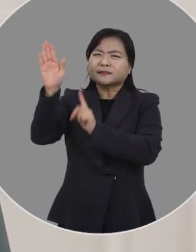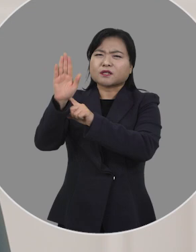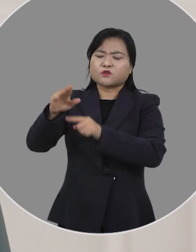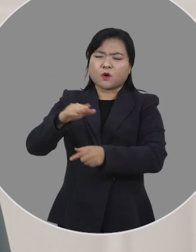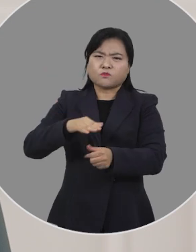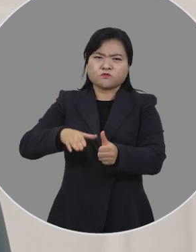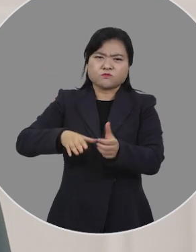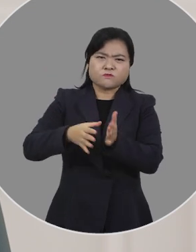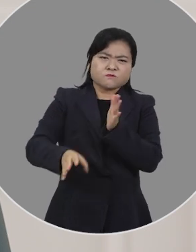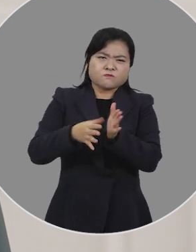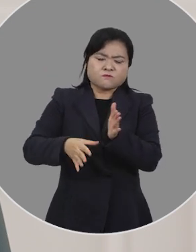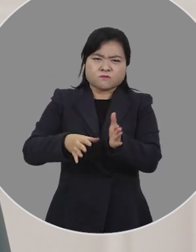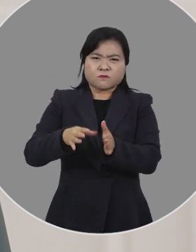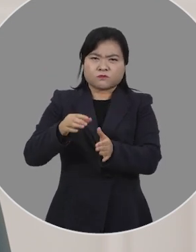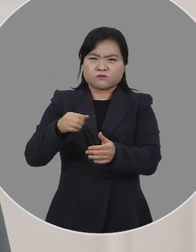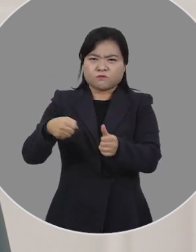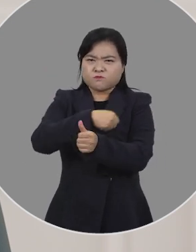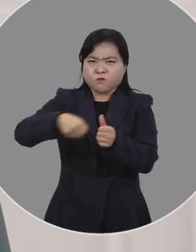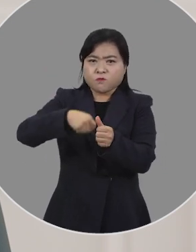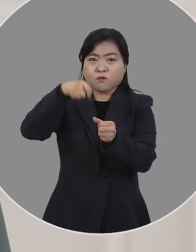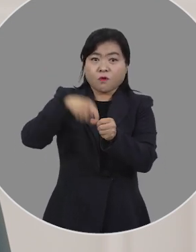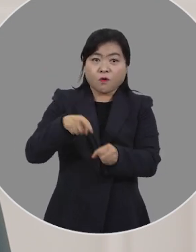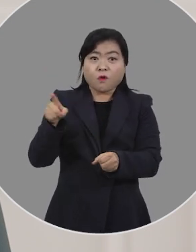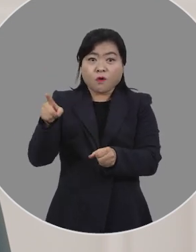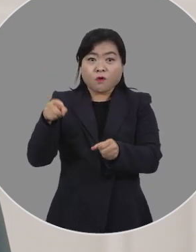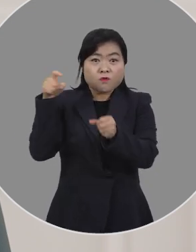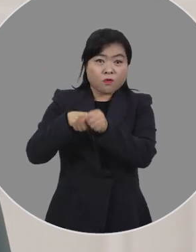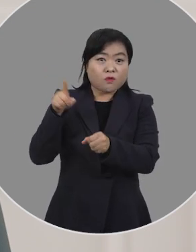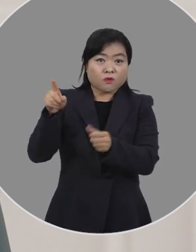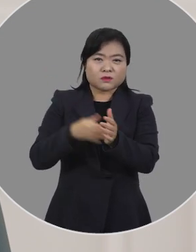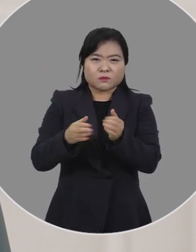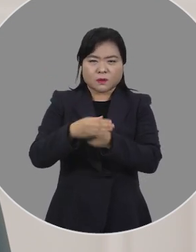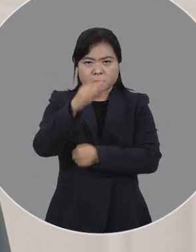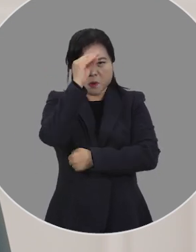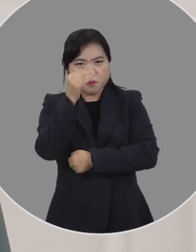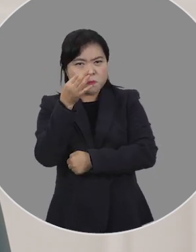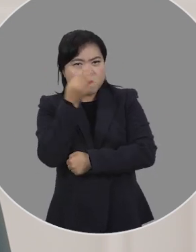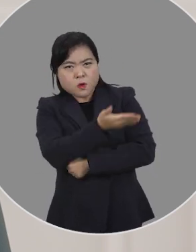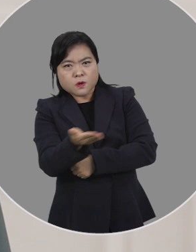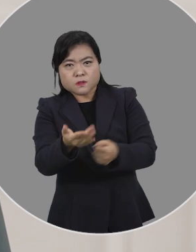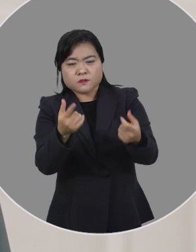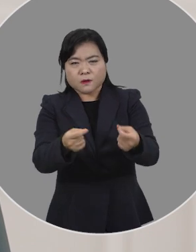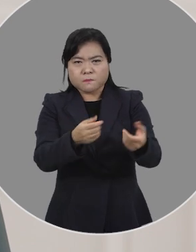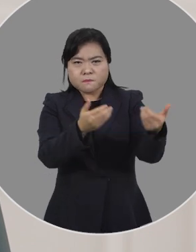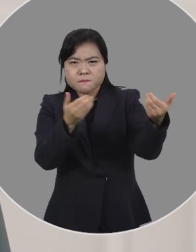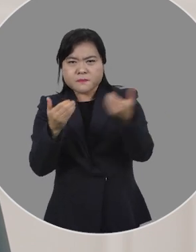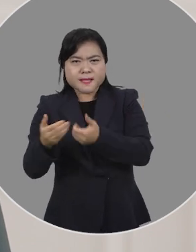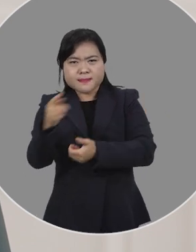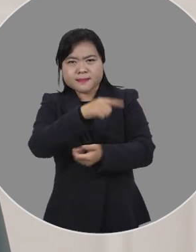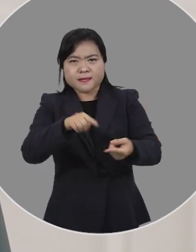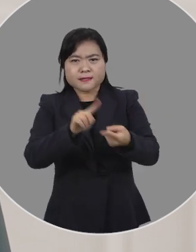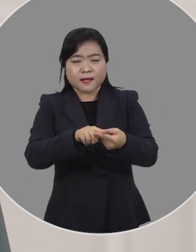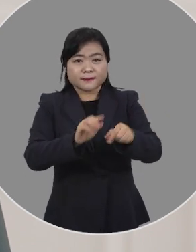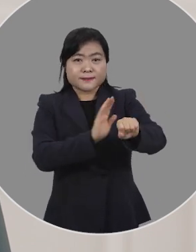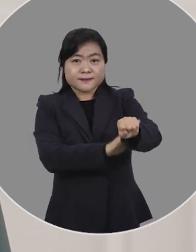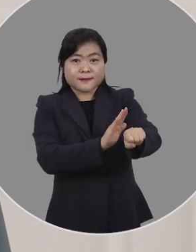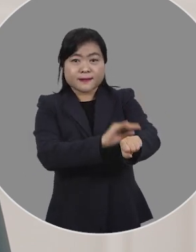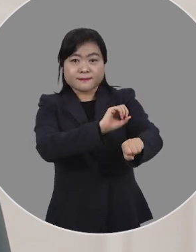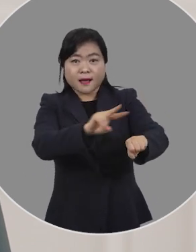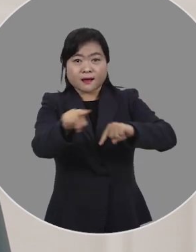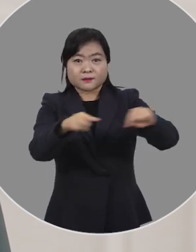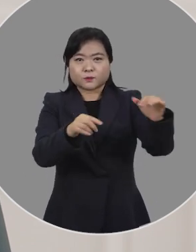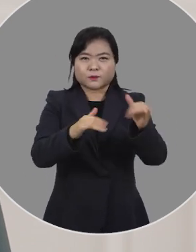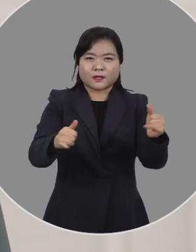체제가 폭압적이었죠. 그러다 보니까 본보기처럼 반대 목소리를 내는 야당 지도자,